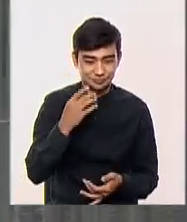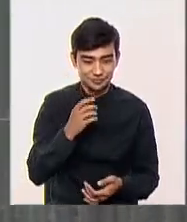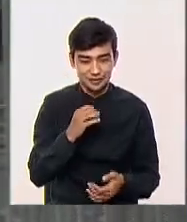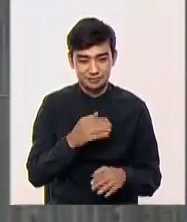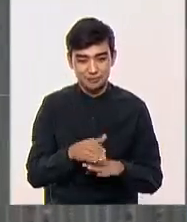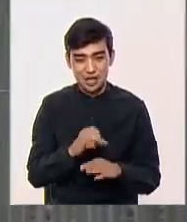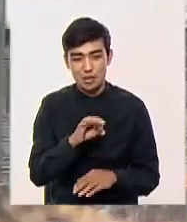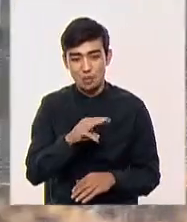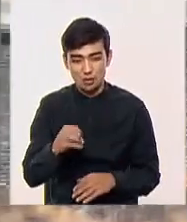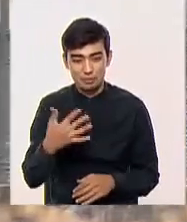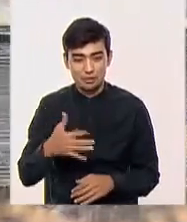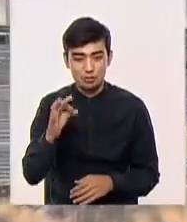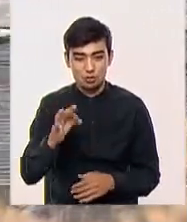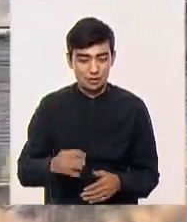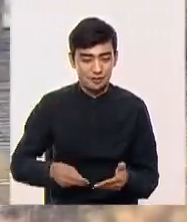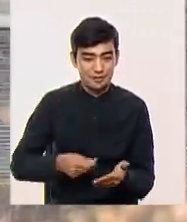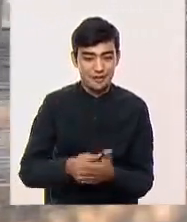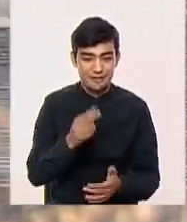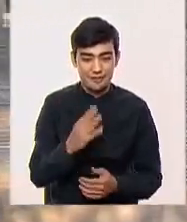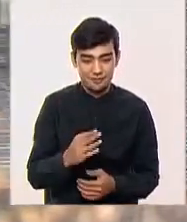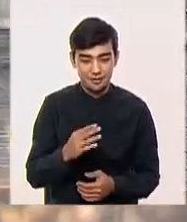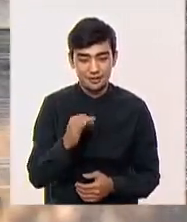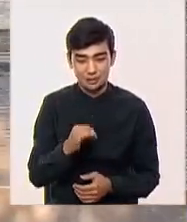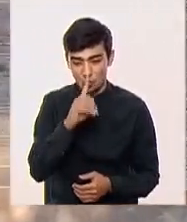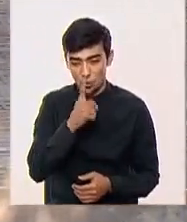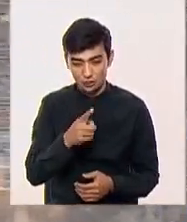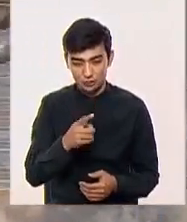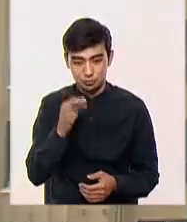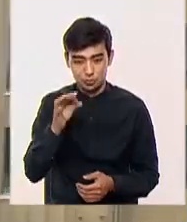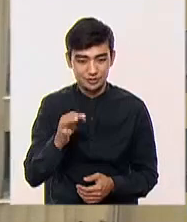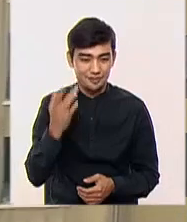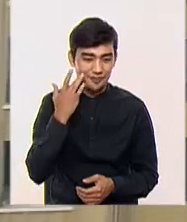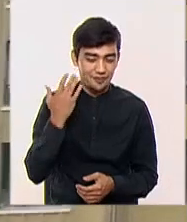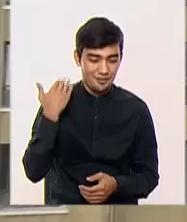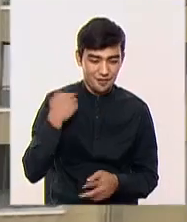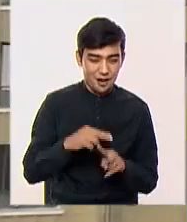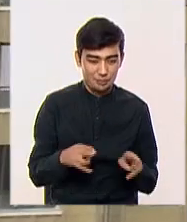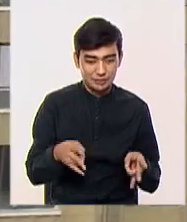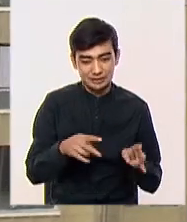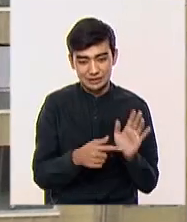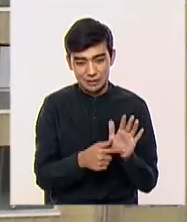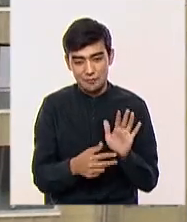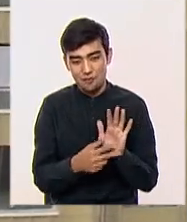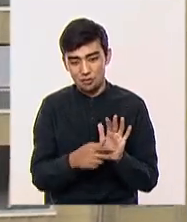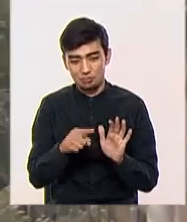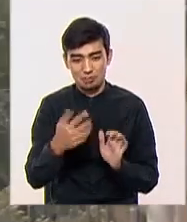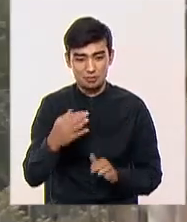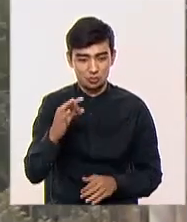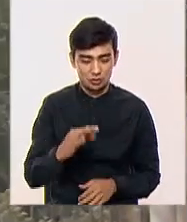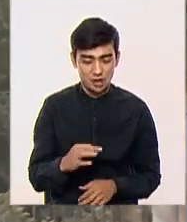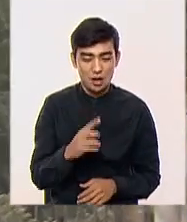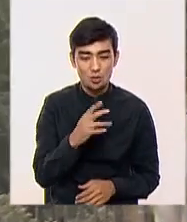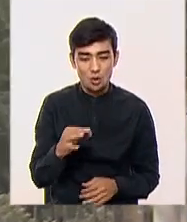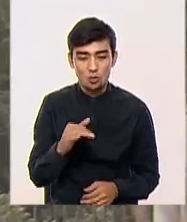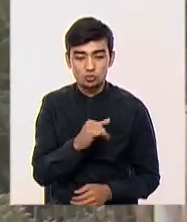внесли 50% от стоимости квартиры, то годовая ставка для вас, как и раньше, будет на уровне 7-8,5%. Но